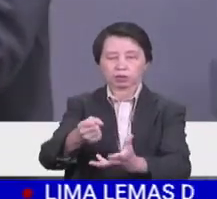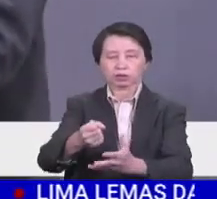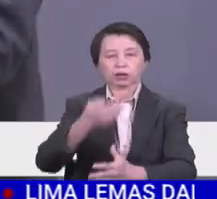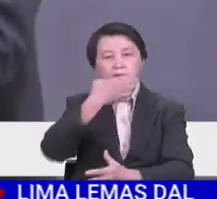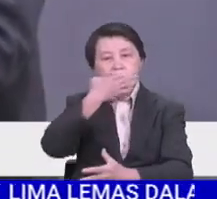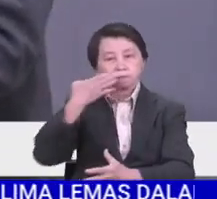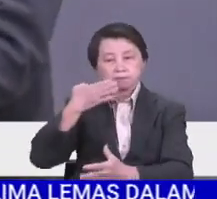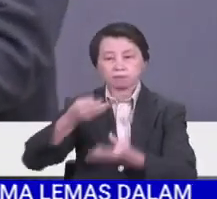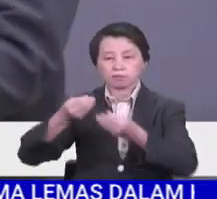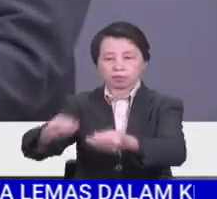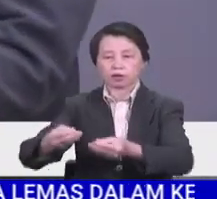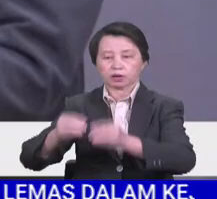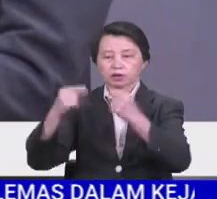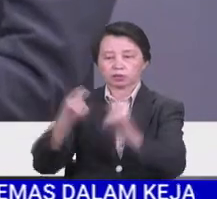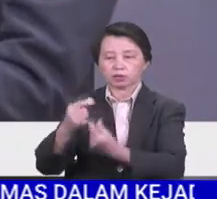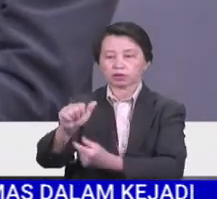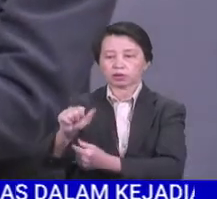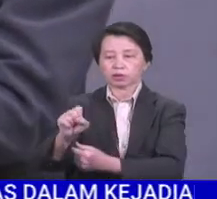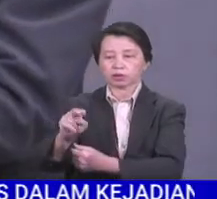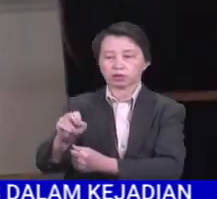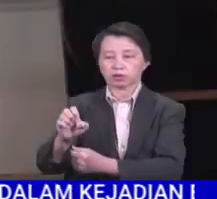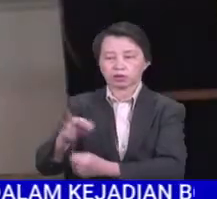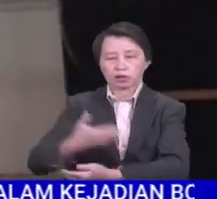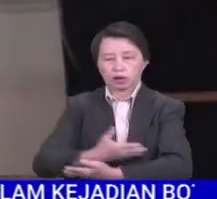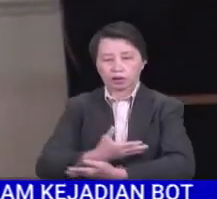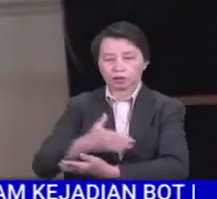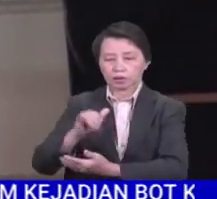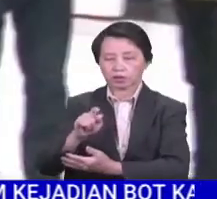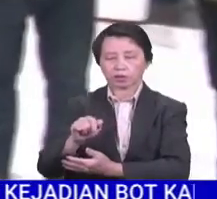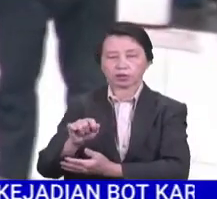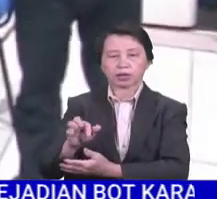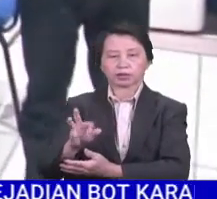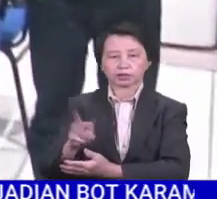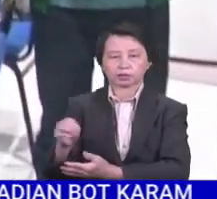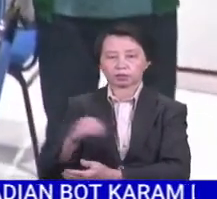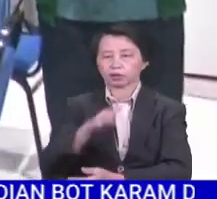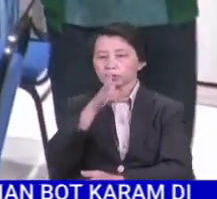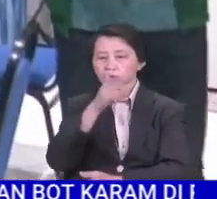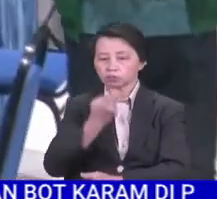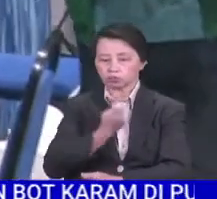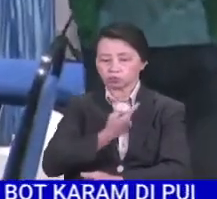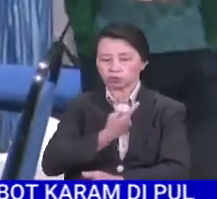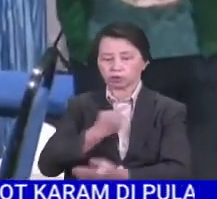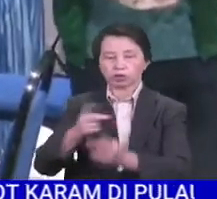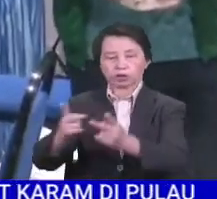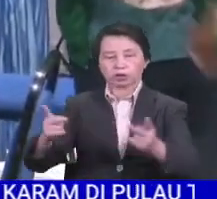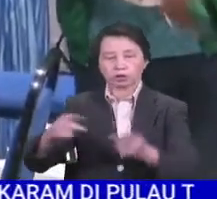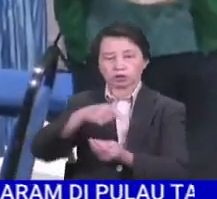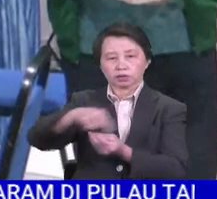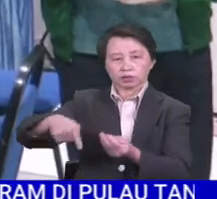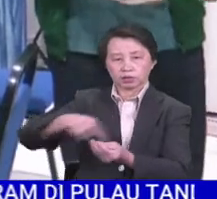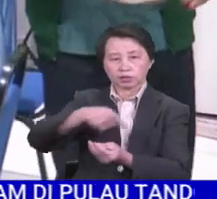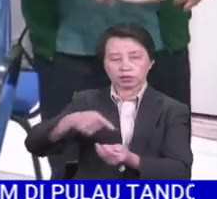telah diagih kepada golongan asnaf anak yatim dan ibu tunggal di sekitar kawasan